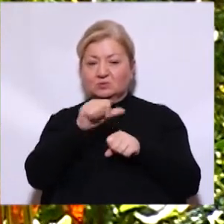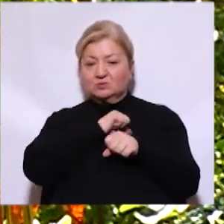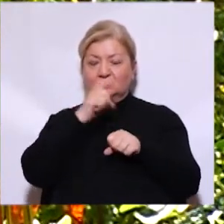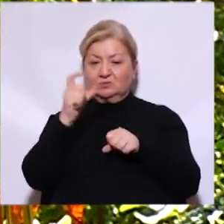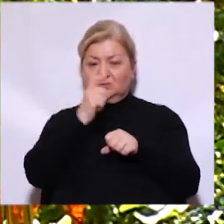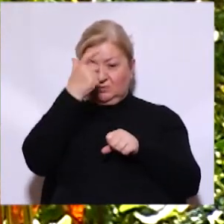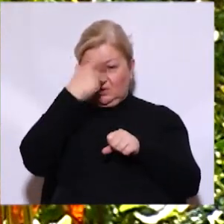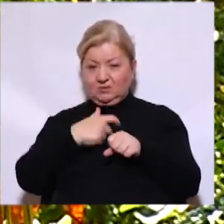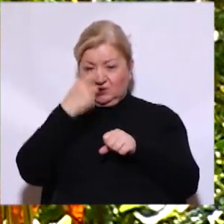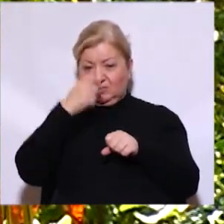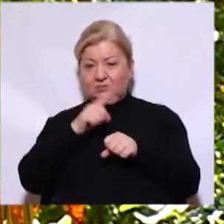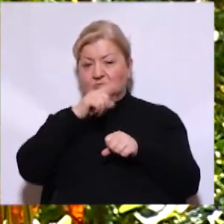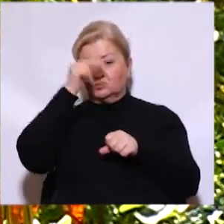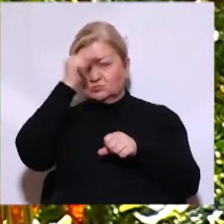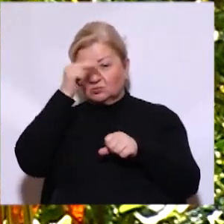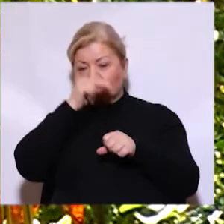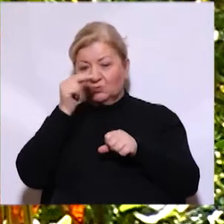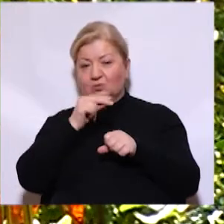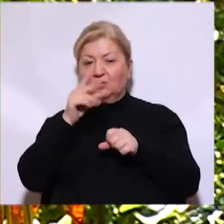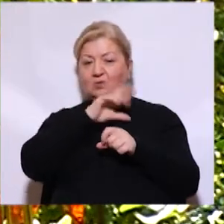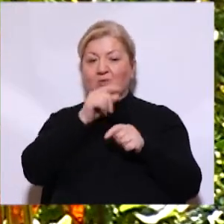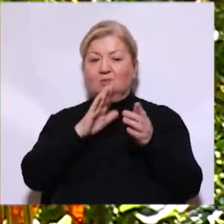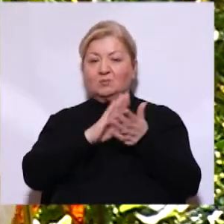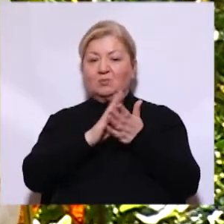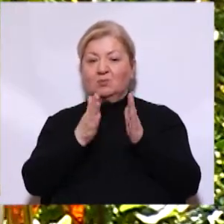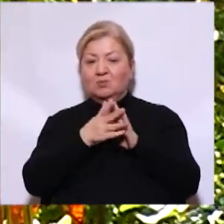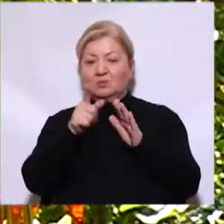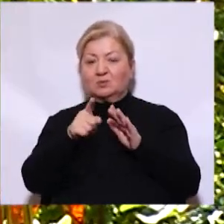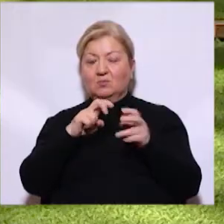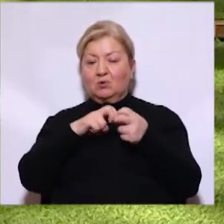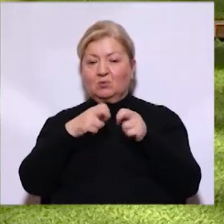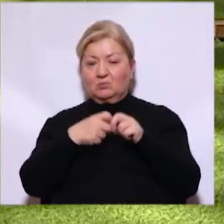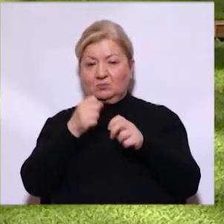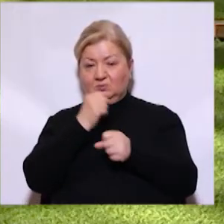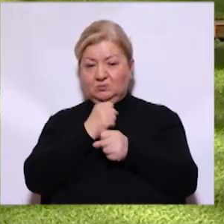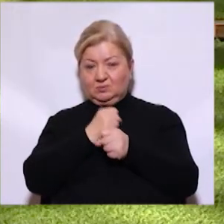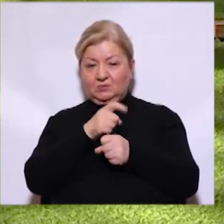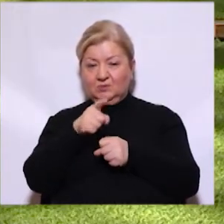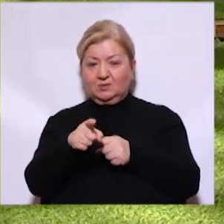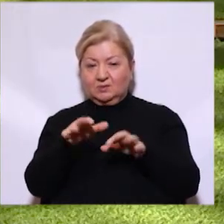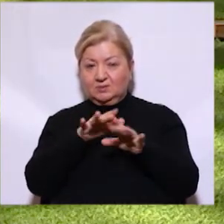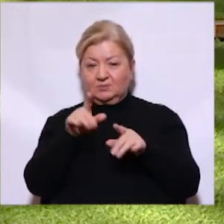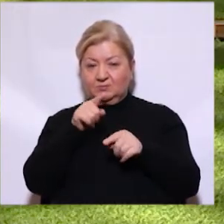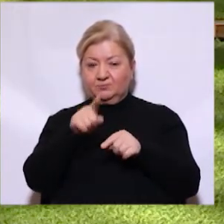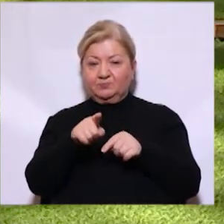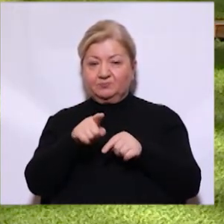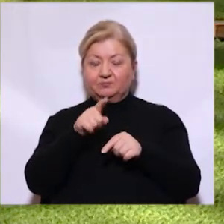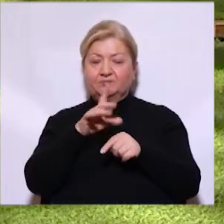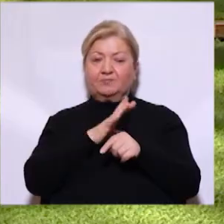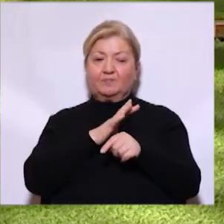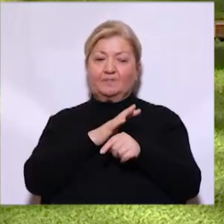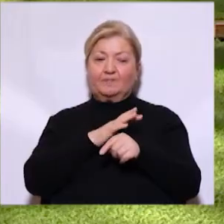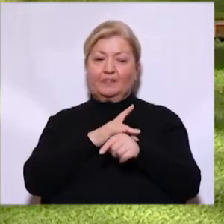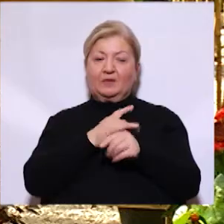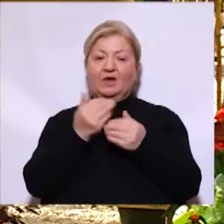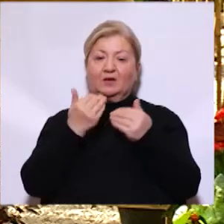თქვენ როგორც ინდივიდებმა და ასევე მთლიანად სკოლამ როგორც ინსტიტუციამ მოაგვაროს ეს პრობლემები. ამის შემდეგ ვილაპარაკეთ